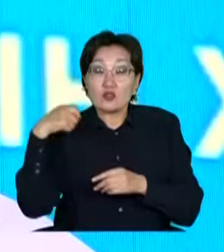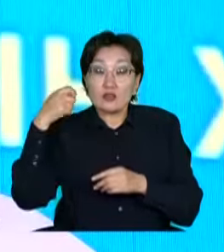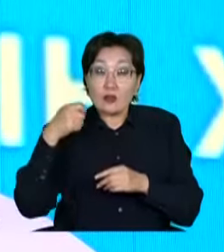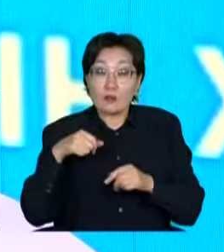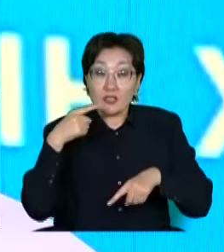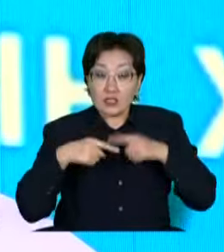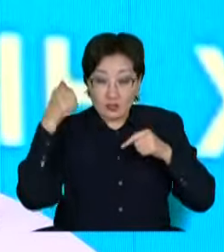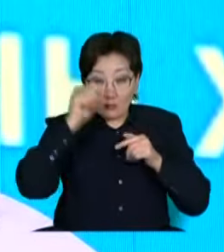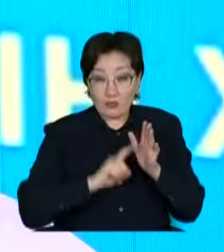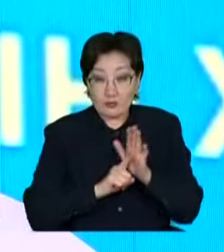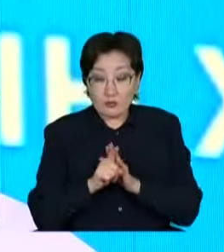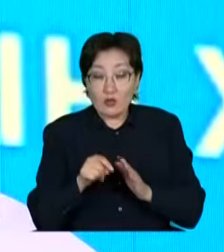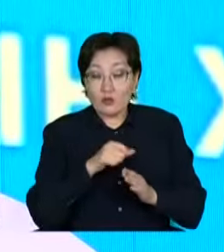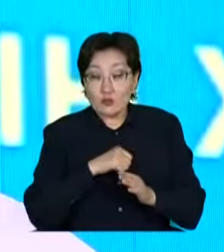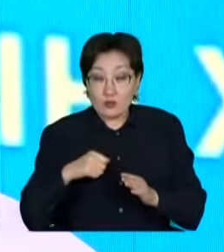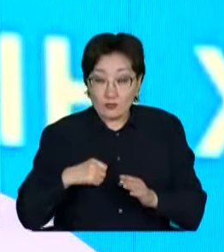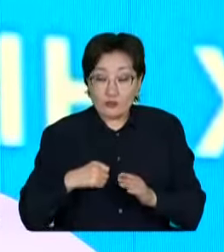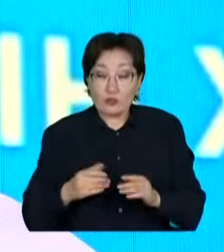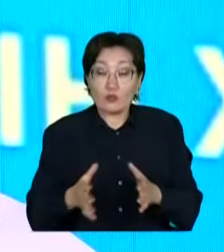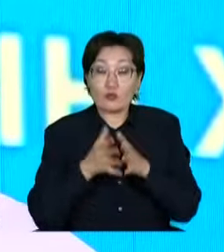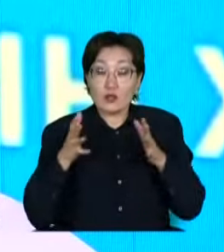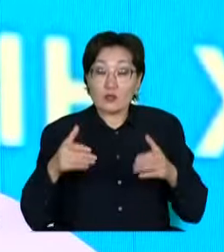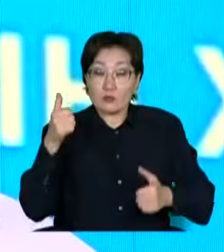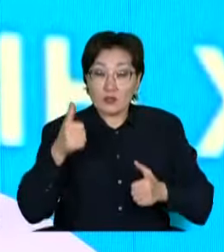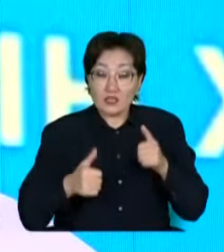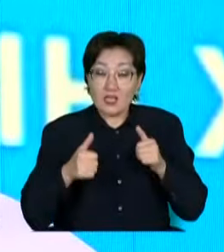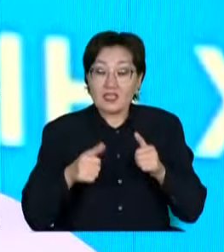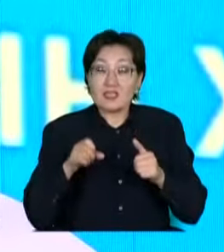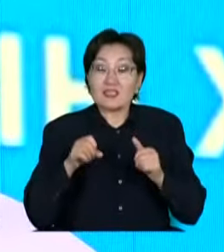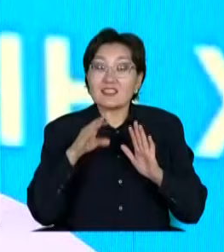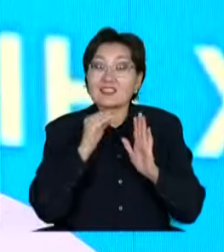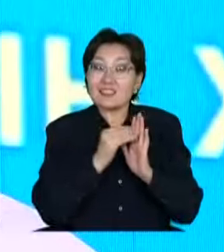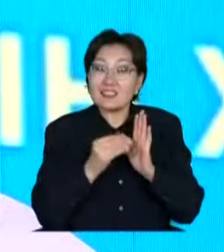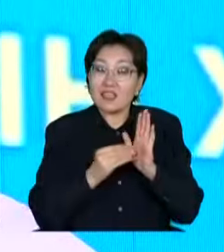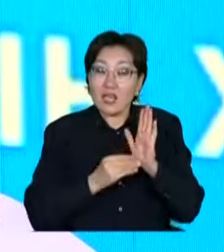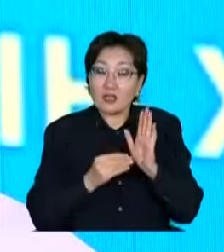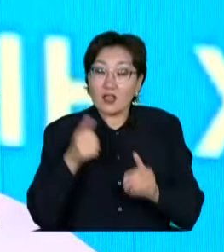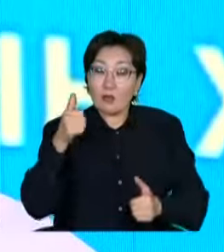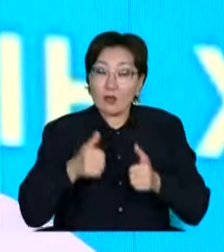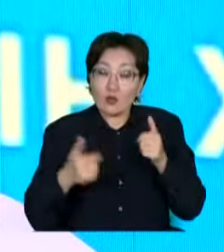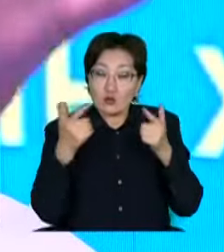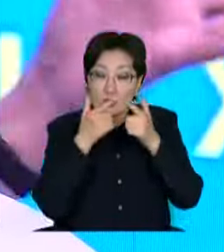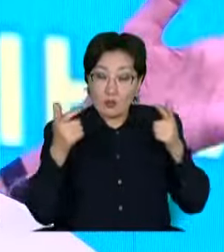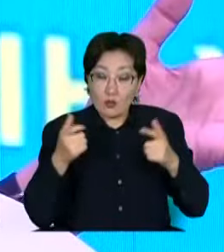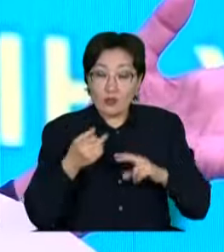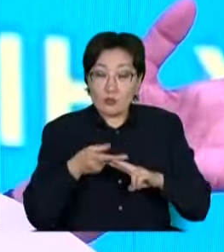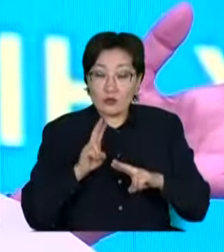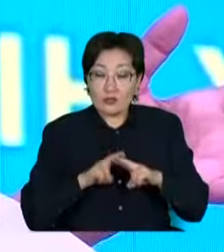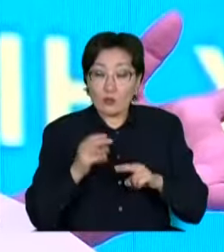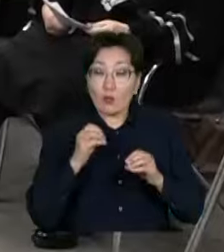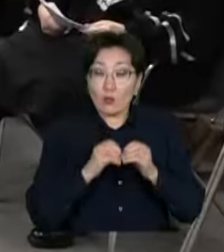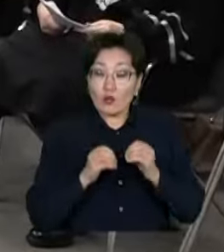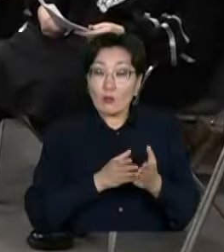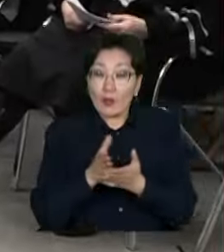жылдан бастап өзіміз үлкен байқау, сценарийлар байқауын жариялаймыз, ол 10 бағытта